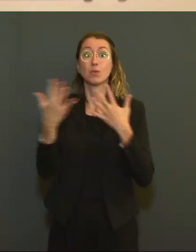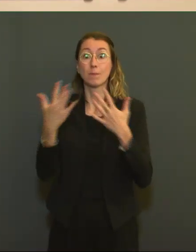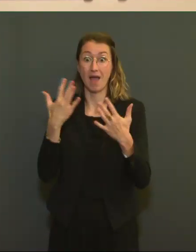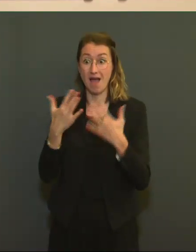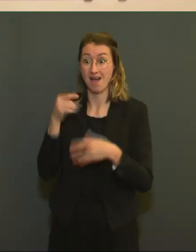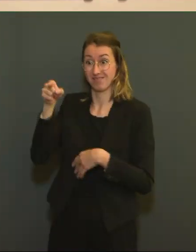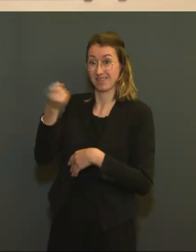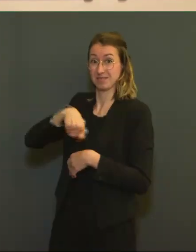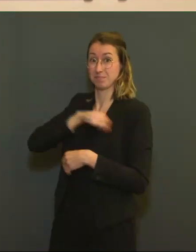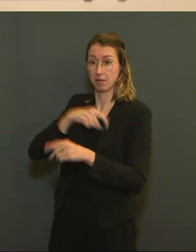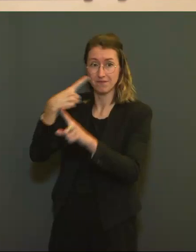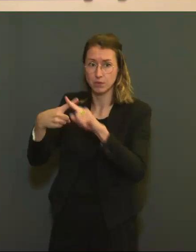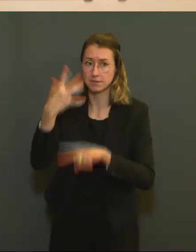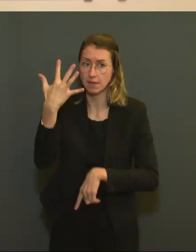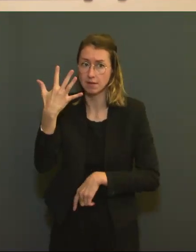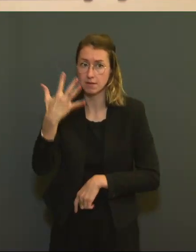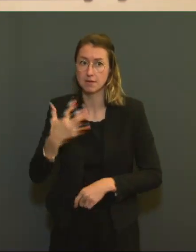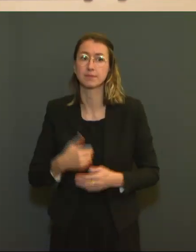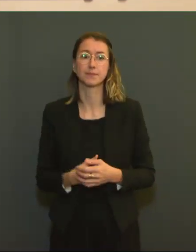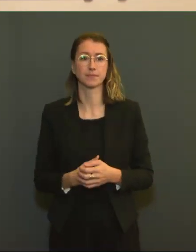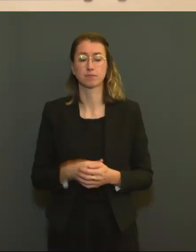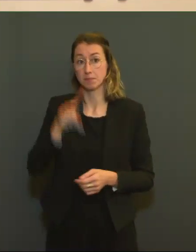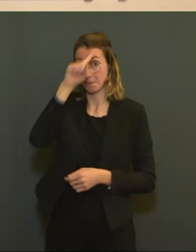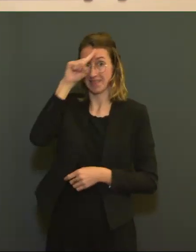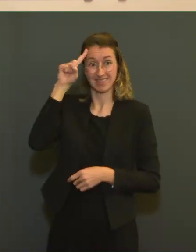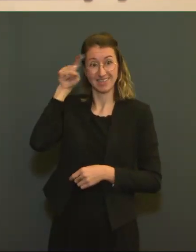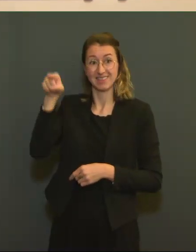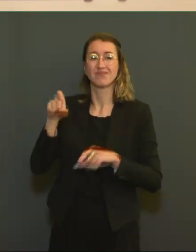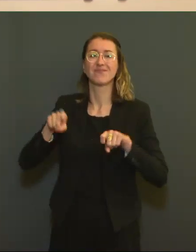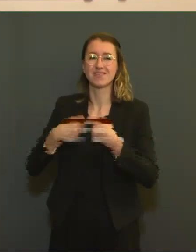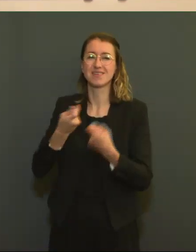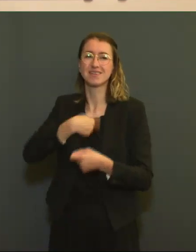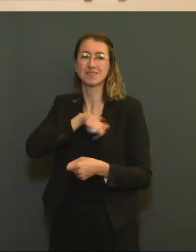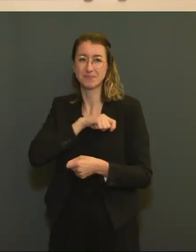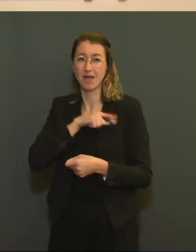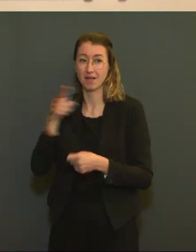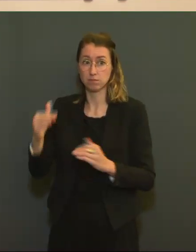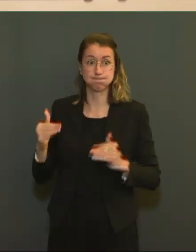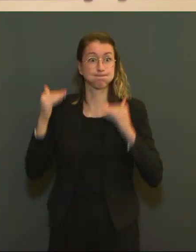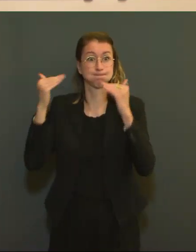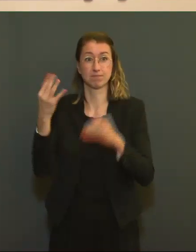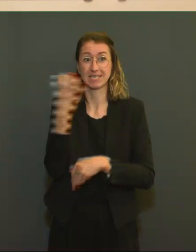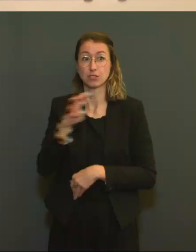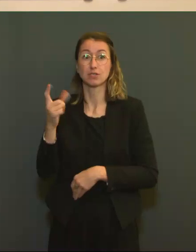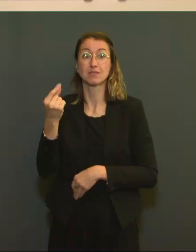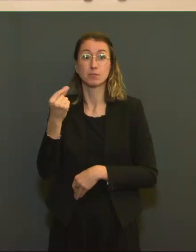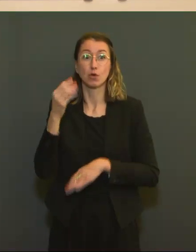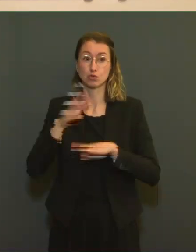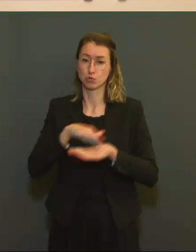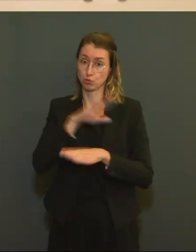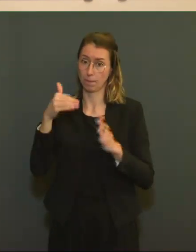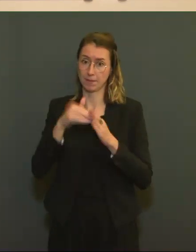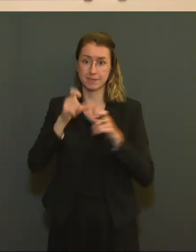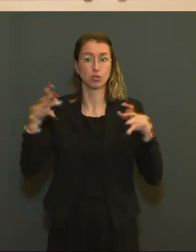À Madrid, ce taux atteint 470 par 100 000 habitants. C'est 3 fois plus que ce que nous